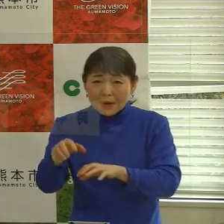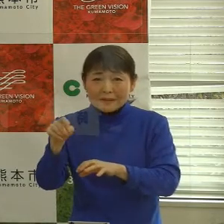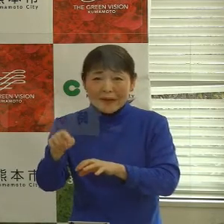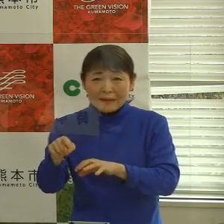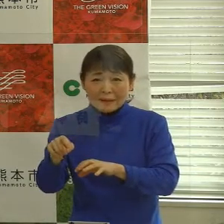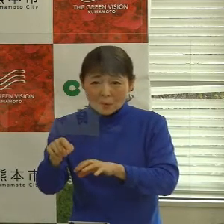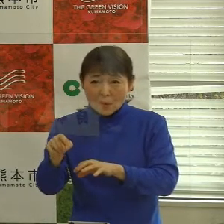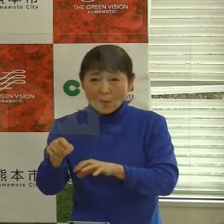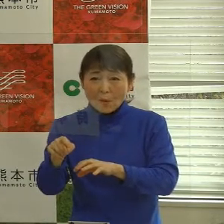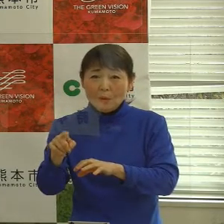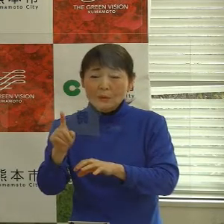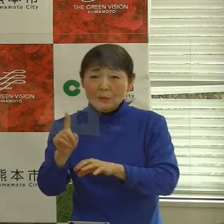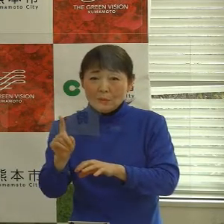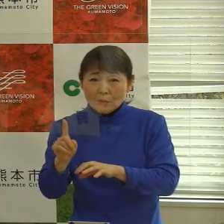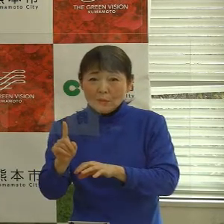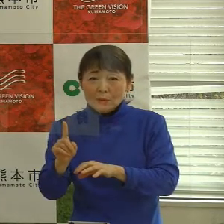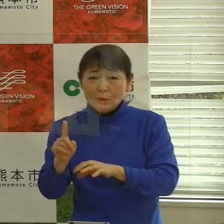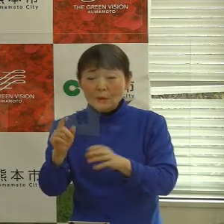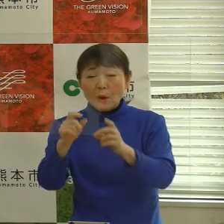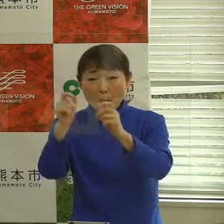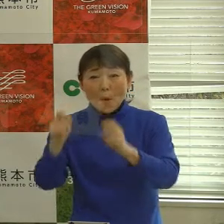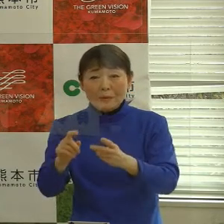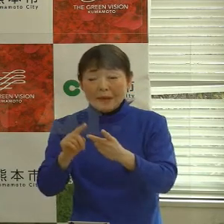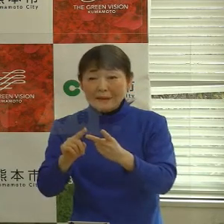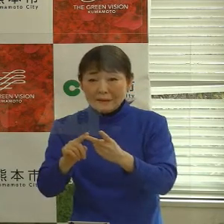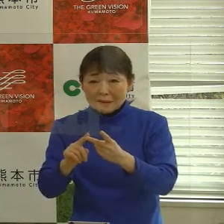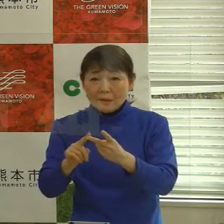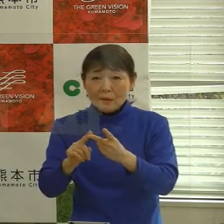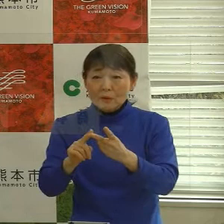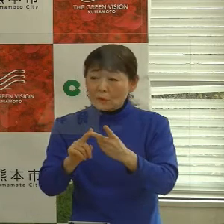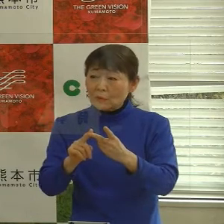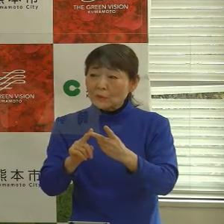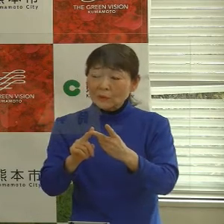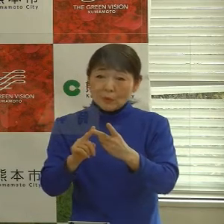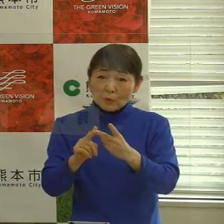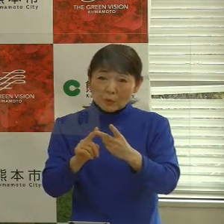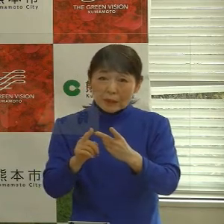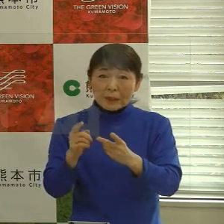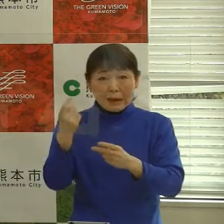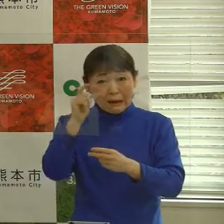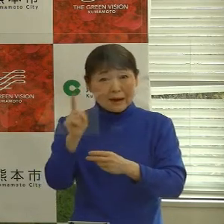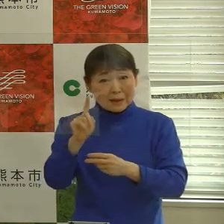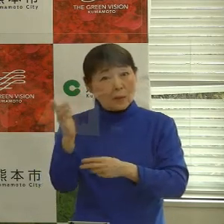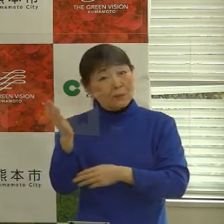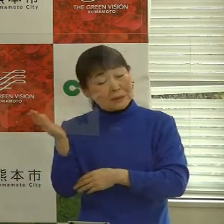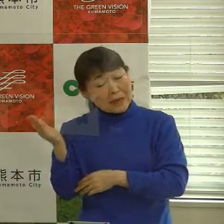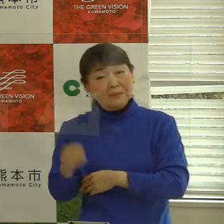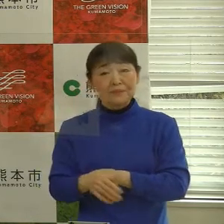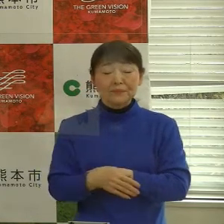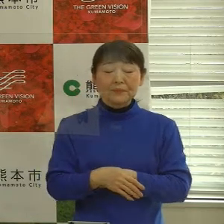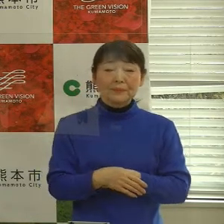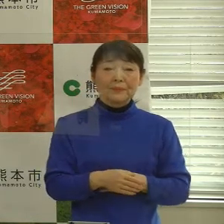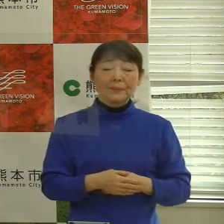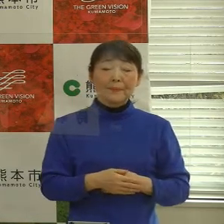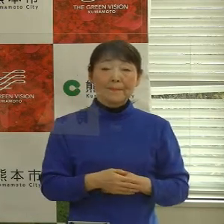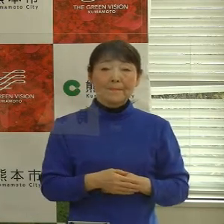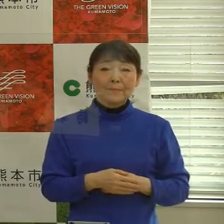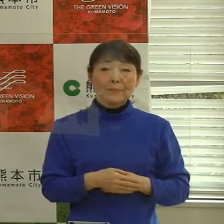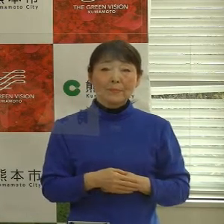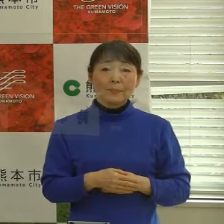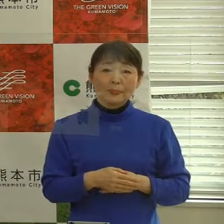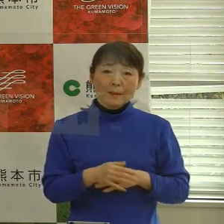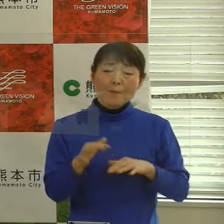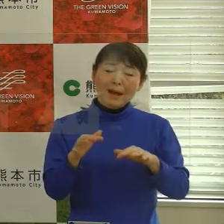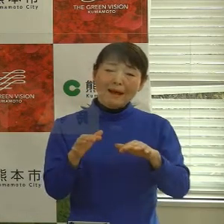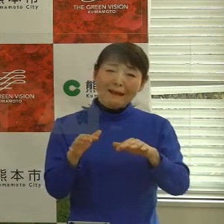ると2つ、まあそのことあると思うんですけれども、2点についての市長の考え、 そういう